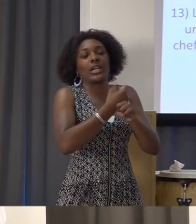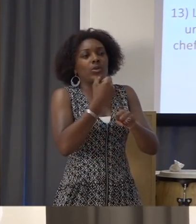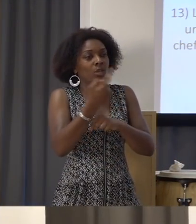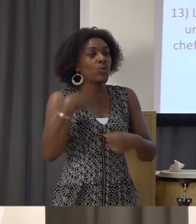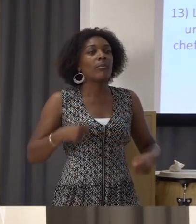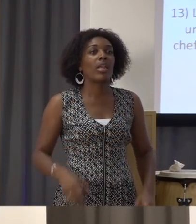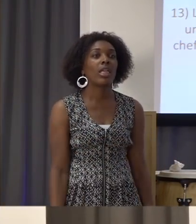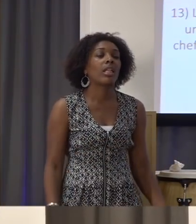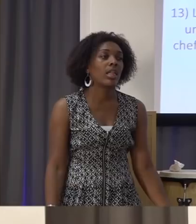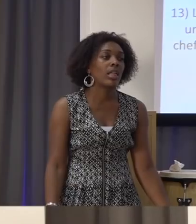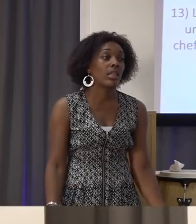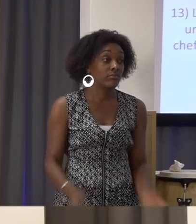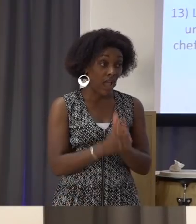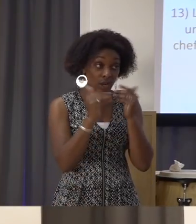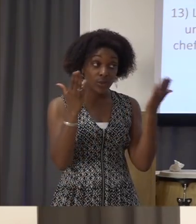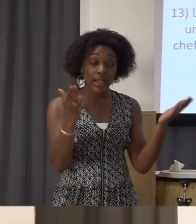Alléluia.